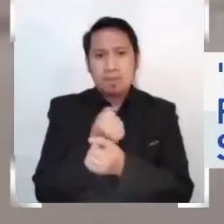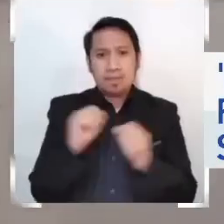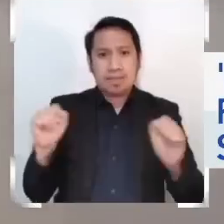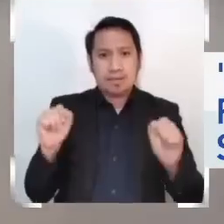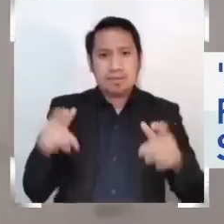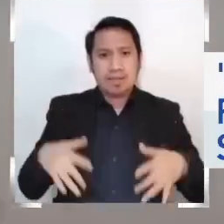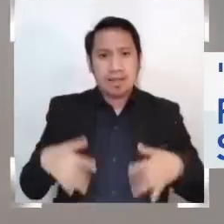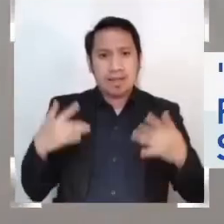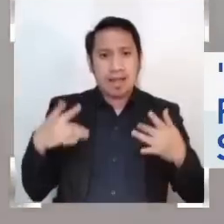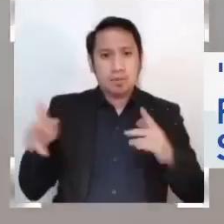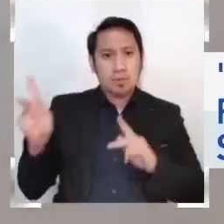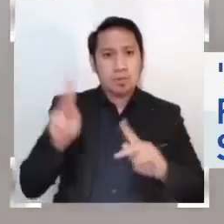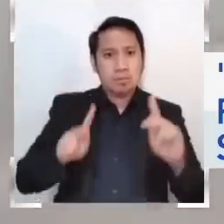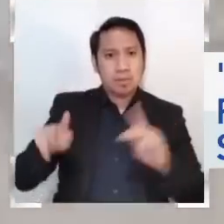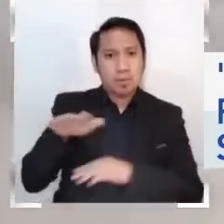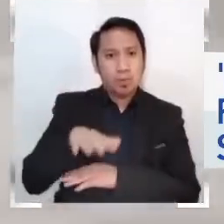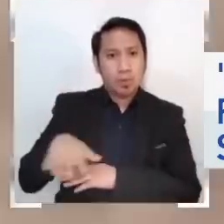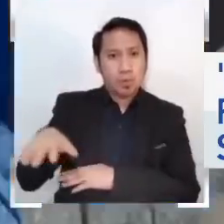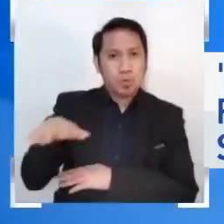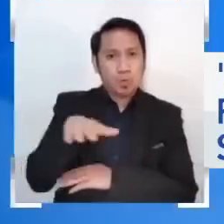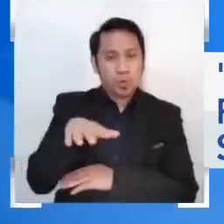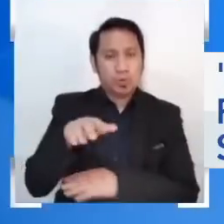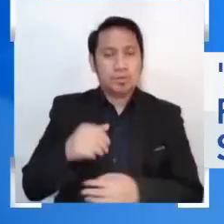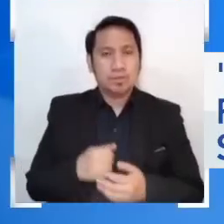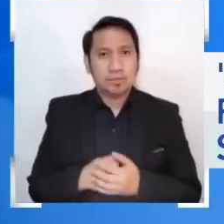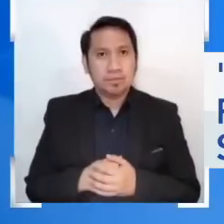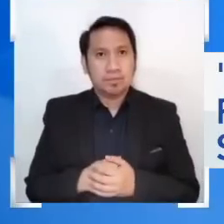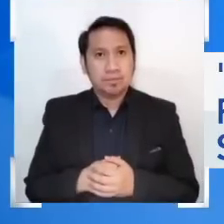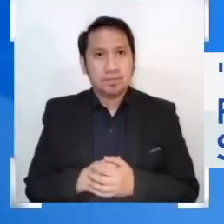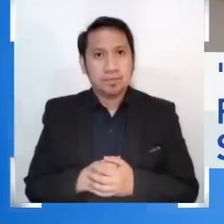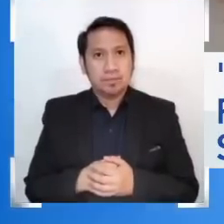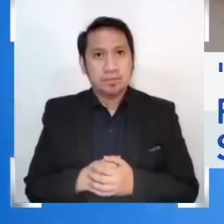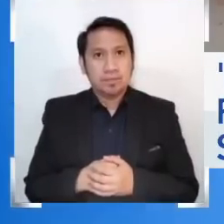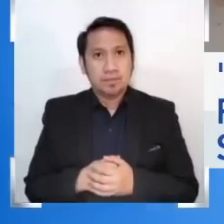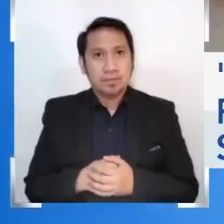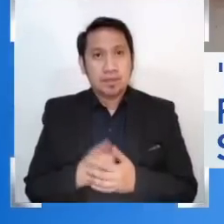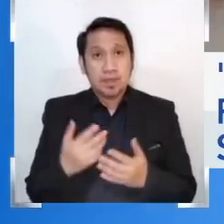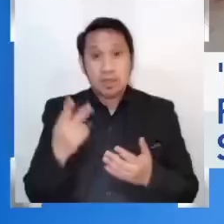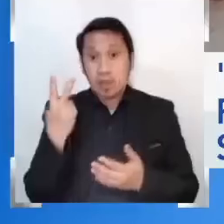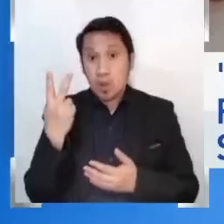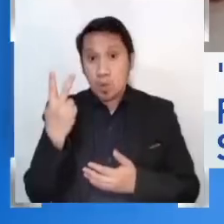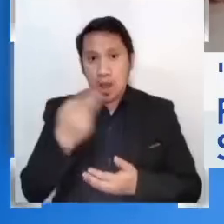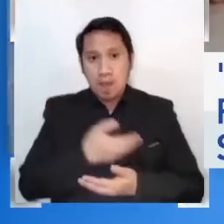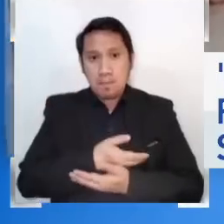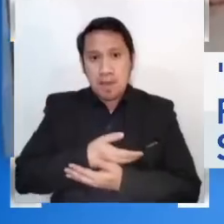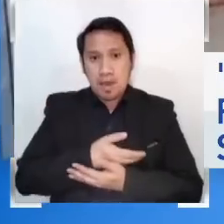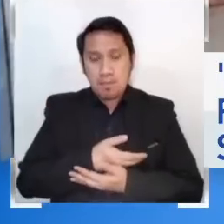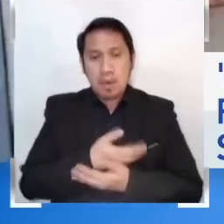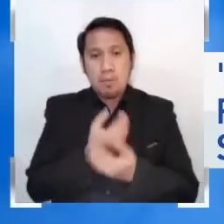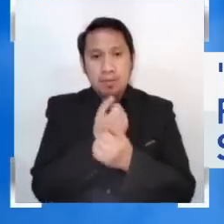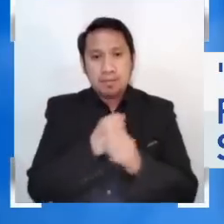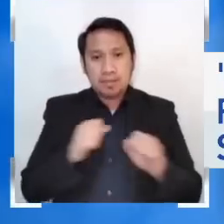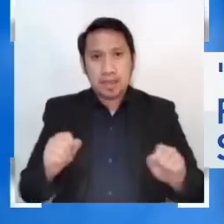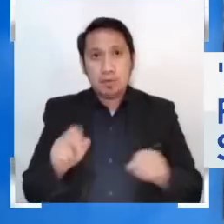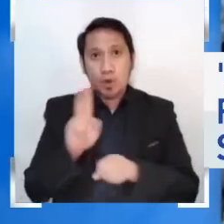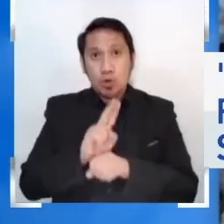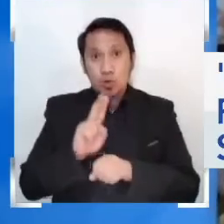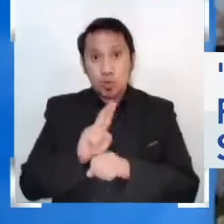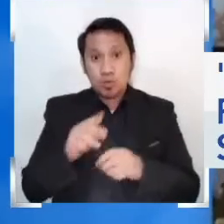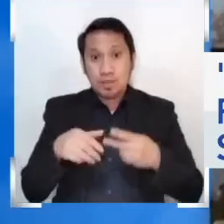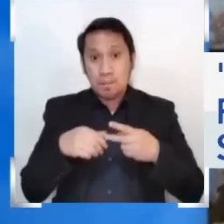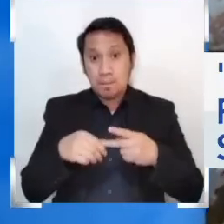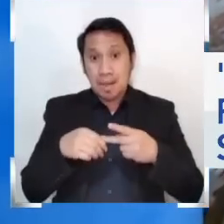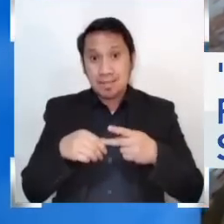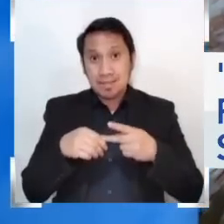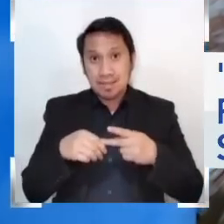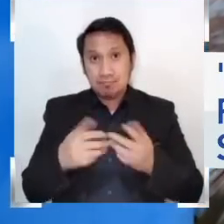taga-barangay Magsaysay sa para Maguindanao del Norte. Kabilang dalawang sanggol na isinalba gamit ang plastic at styro box. Nagka-landslide din